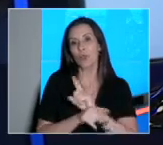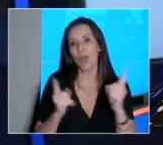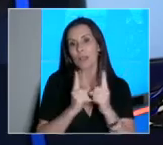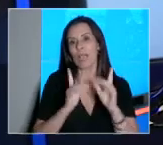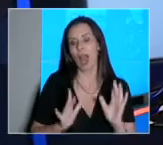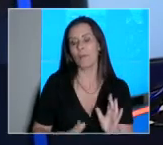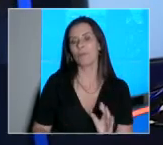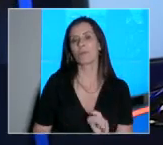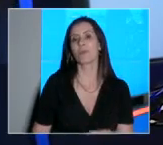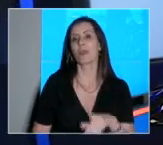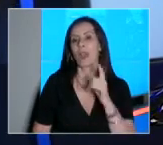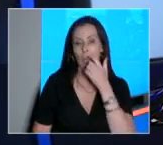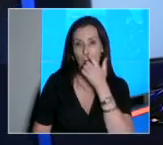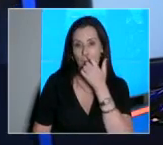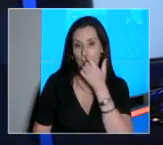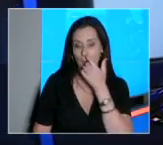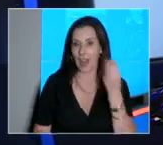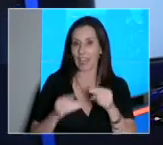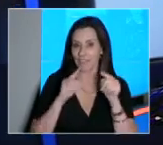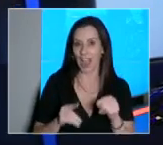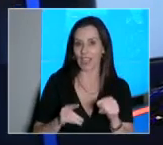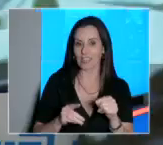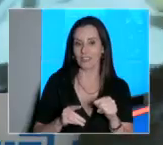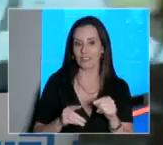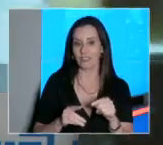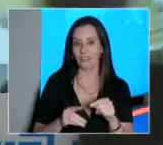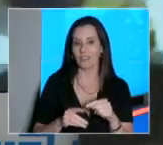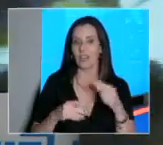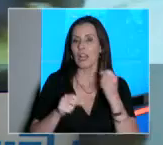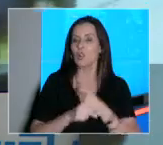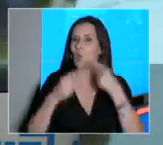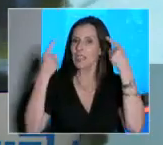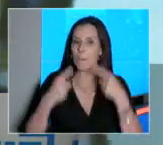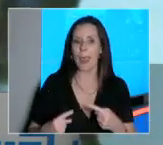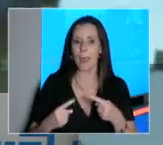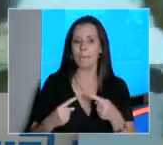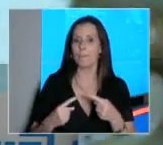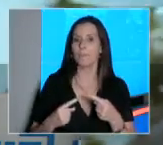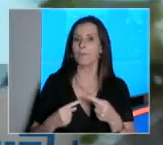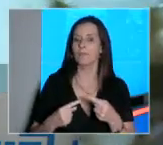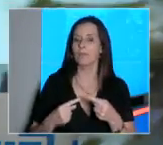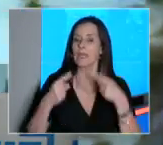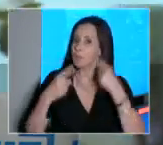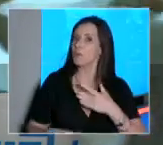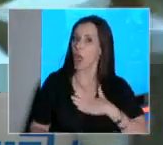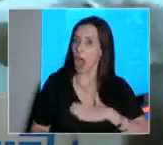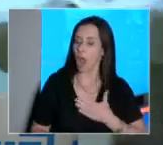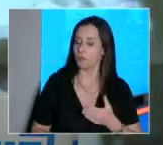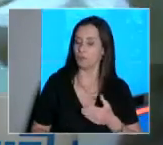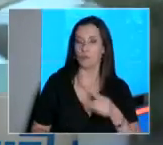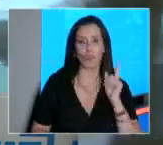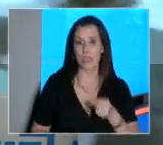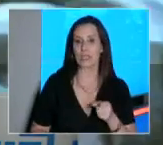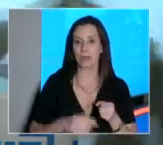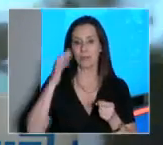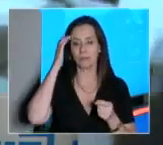קצובה. אבל המנהג הזה של ליצור ימי התייחסות, ימי חג,